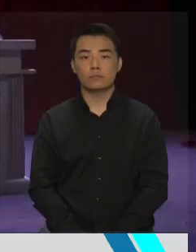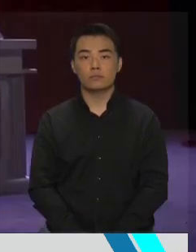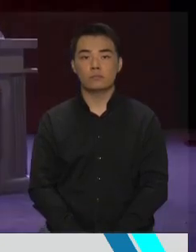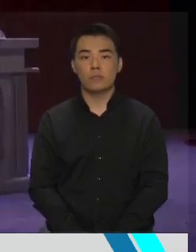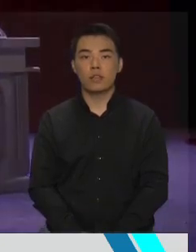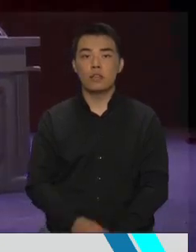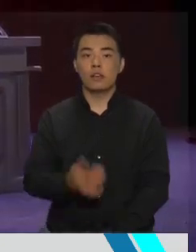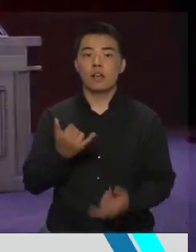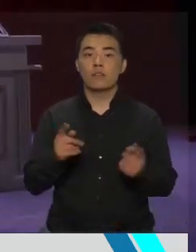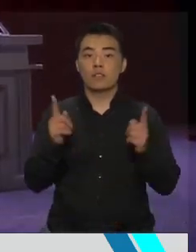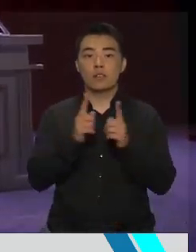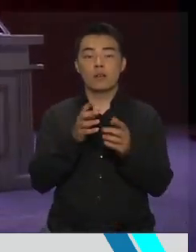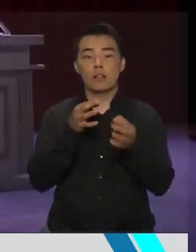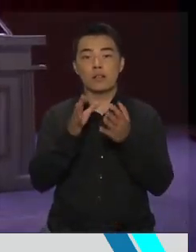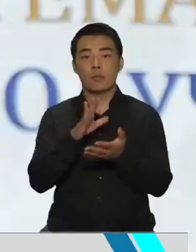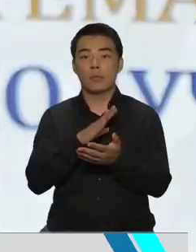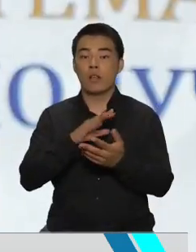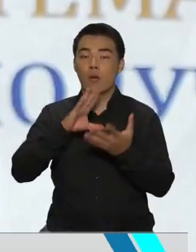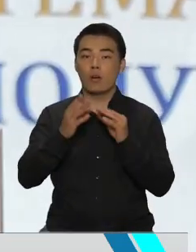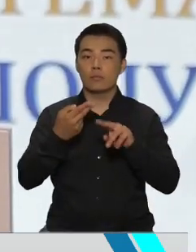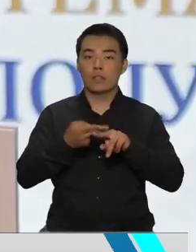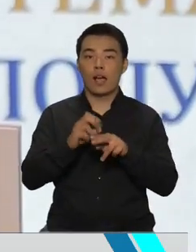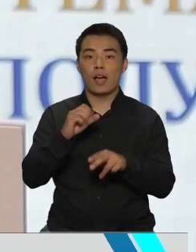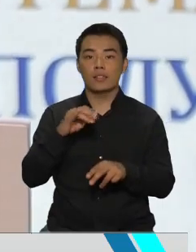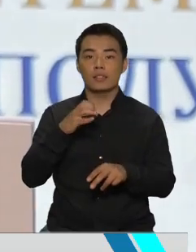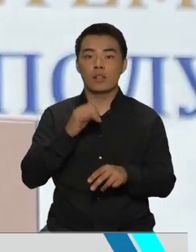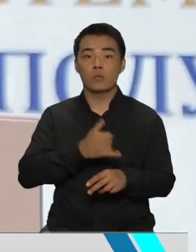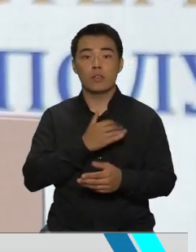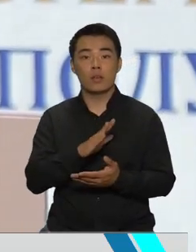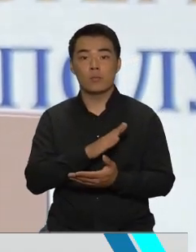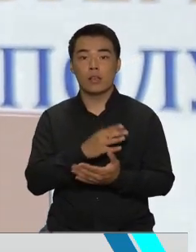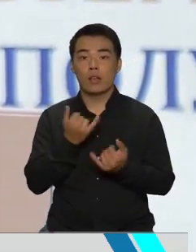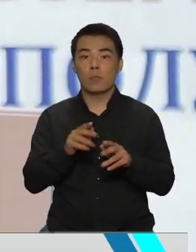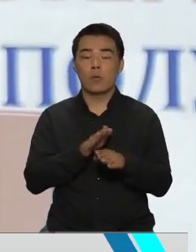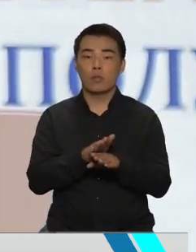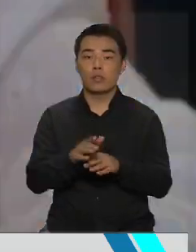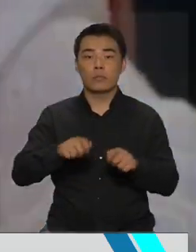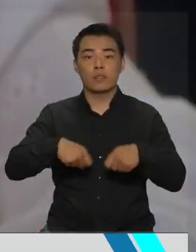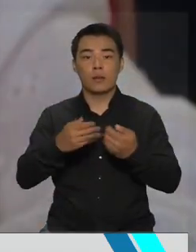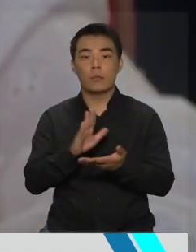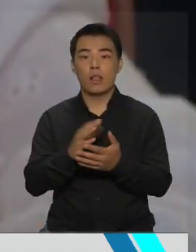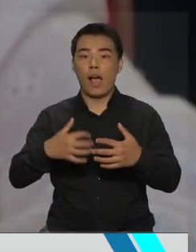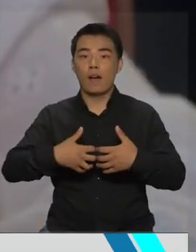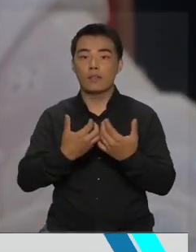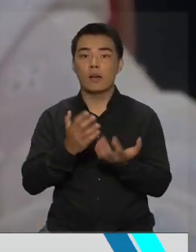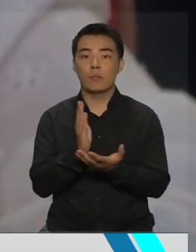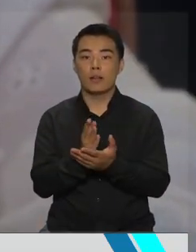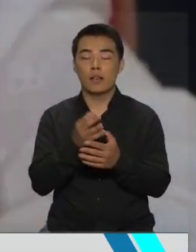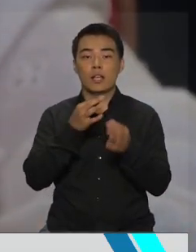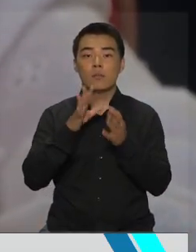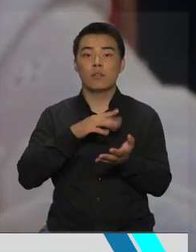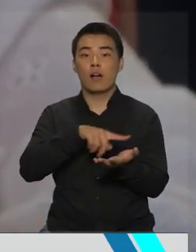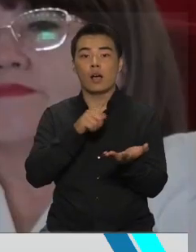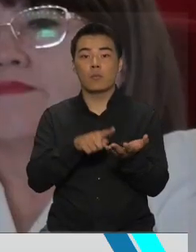На встрече озвучили и нововведения, связанные с аттестацией учителей. Напомню, ее полностью переводят в автоматизированный формат. Обсудили и